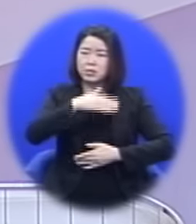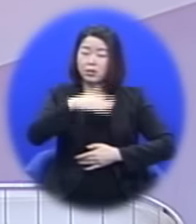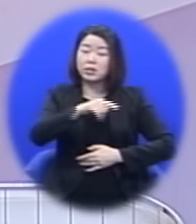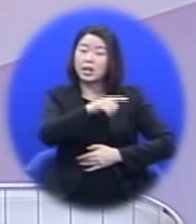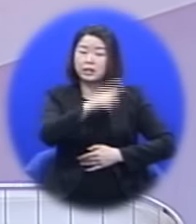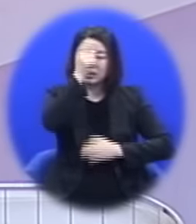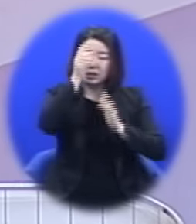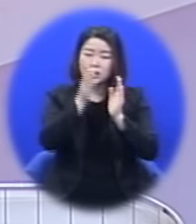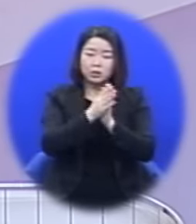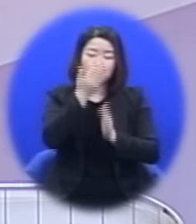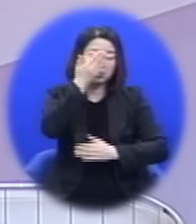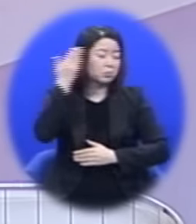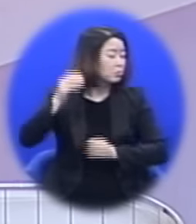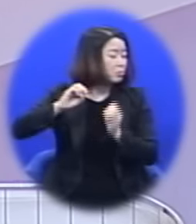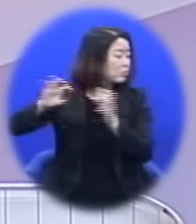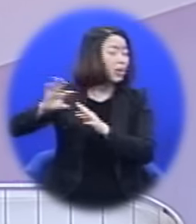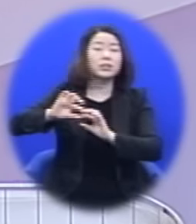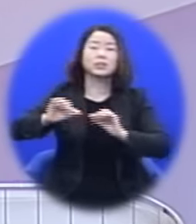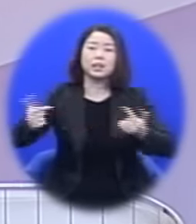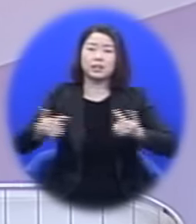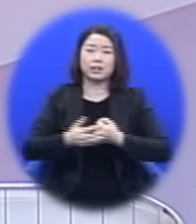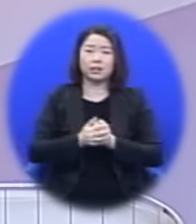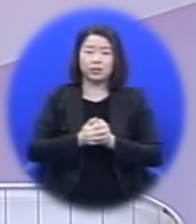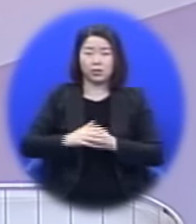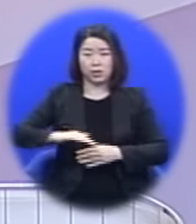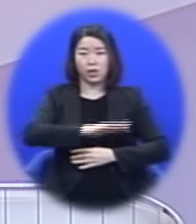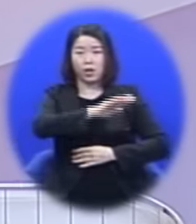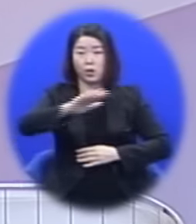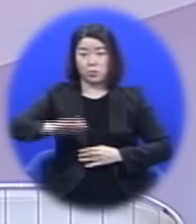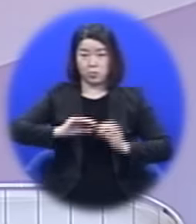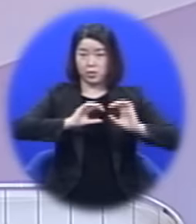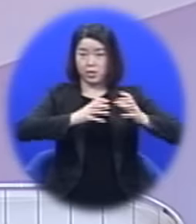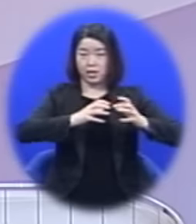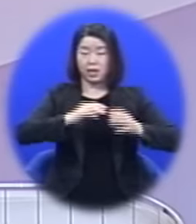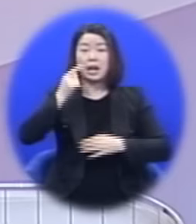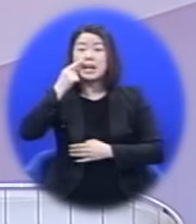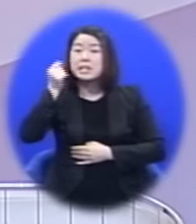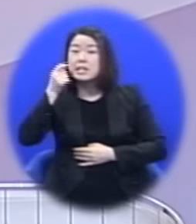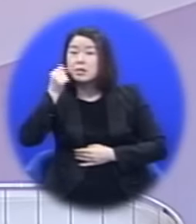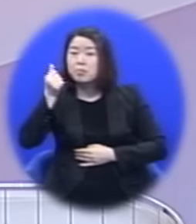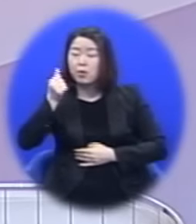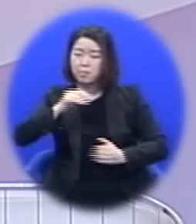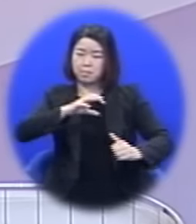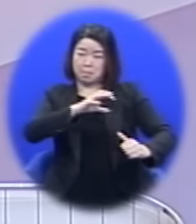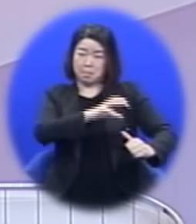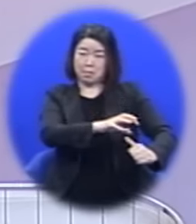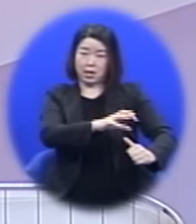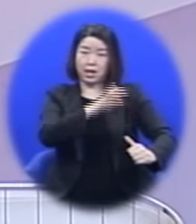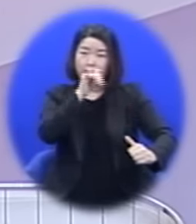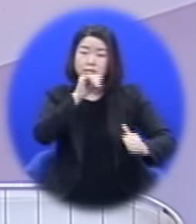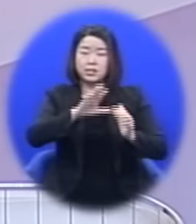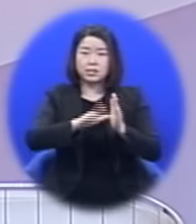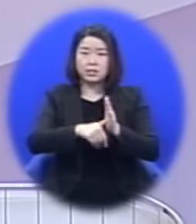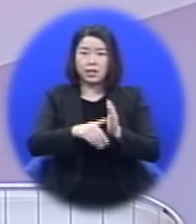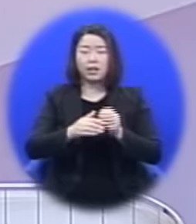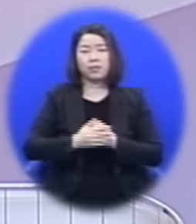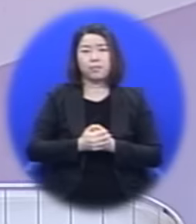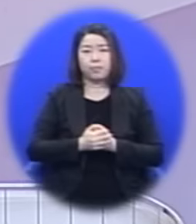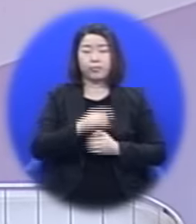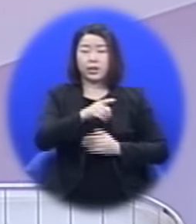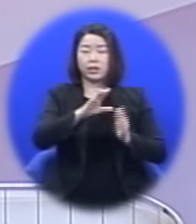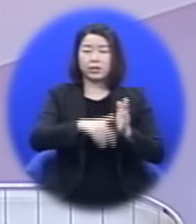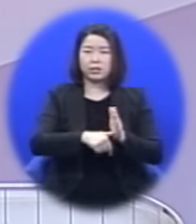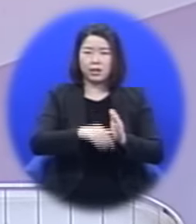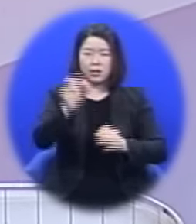기도를 외면하지 않습니다. 우리나라가 일본의 지배를 받을 때 그때